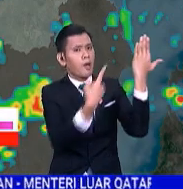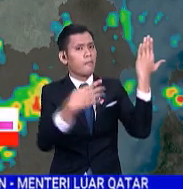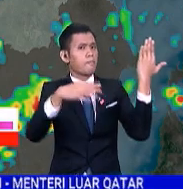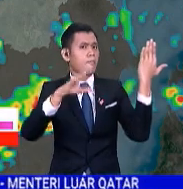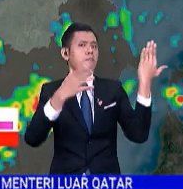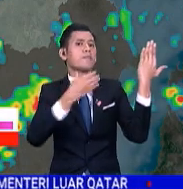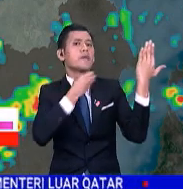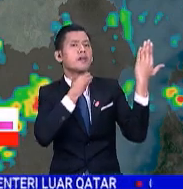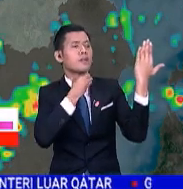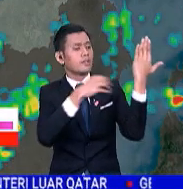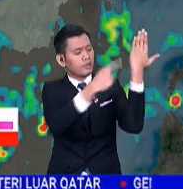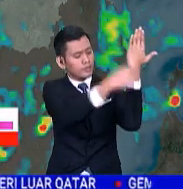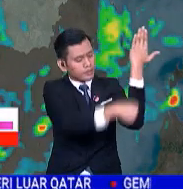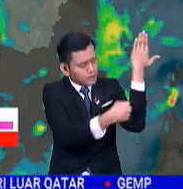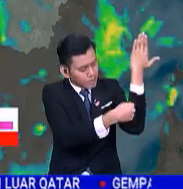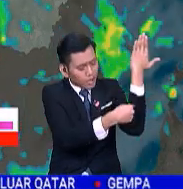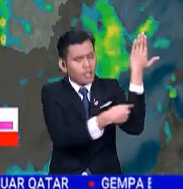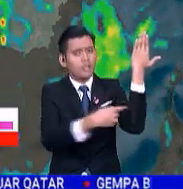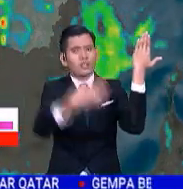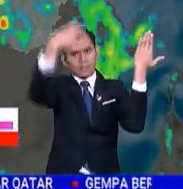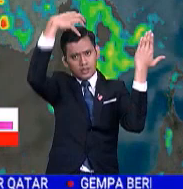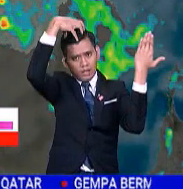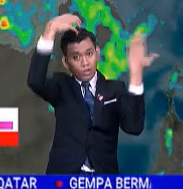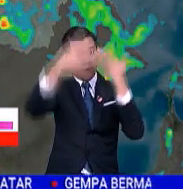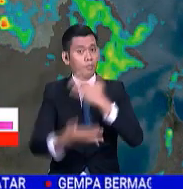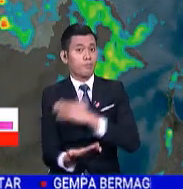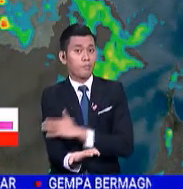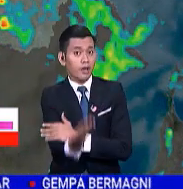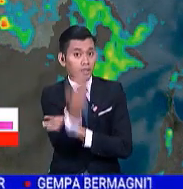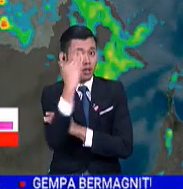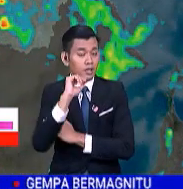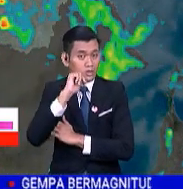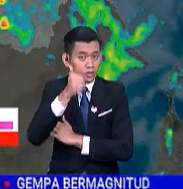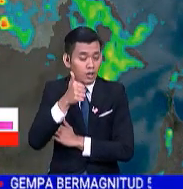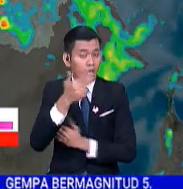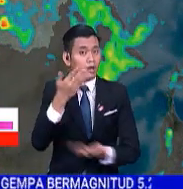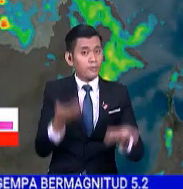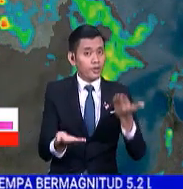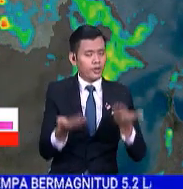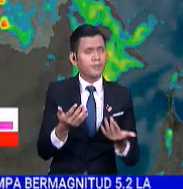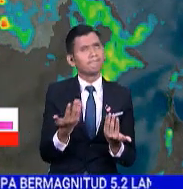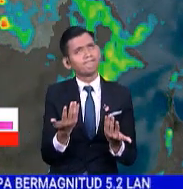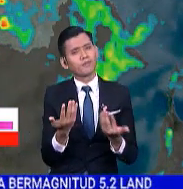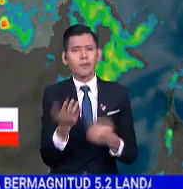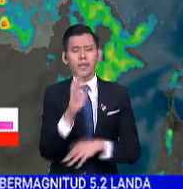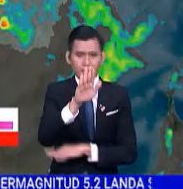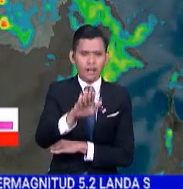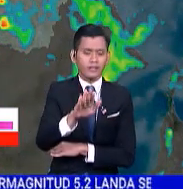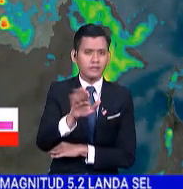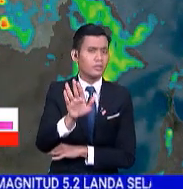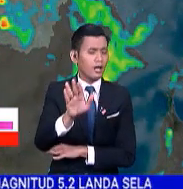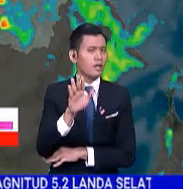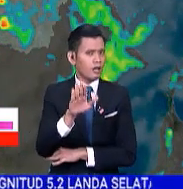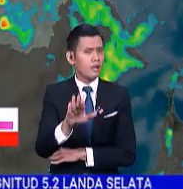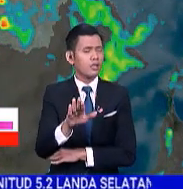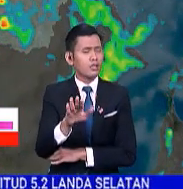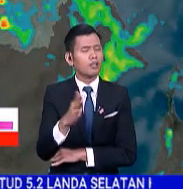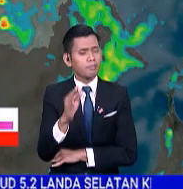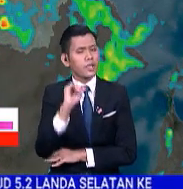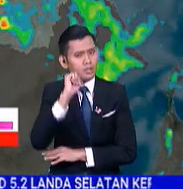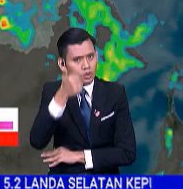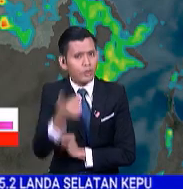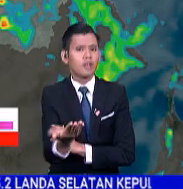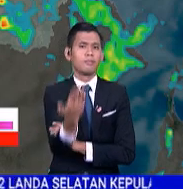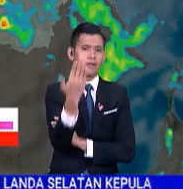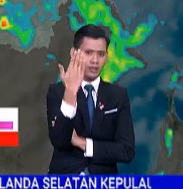juga di Selangor menjelang awal pagi esok dan dijangkakan sekitar jam petang nanti